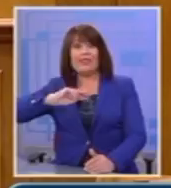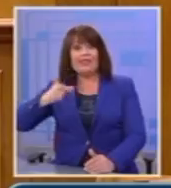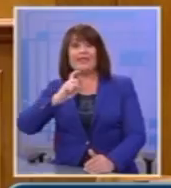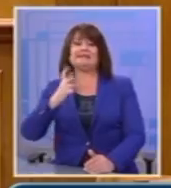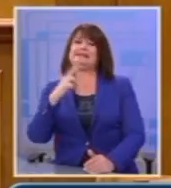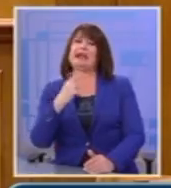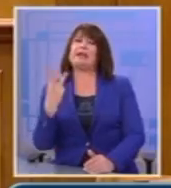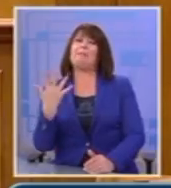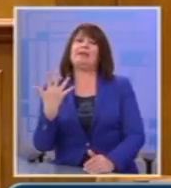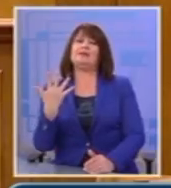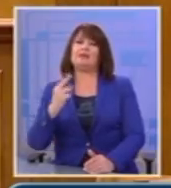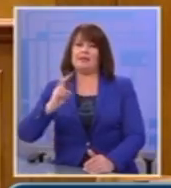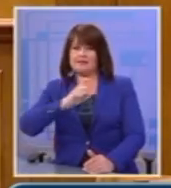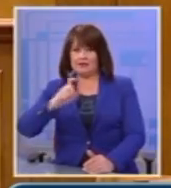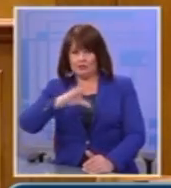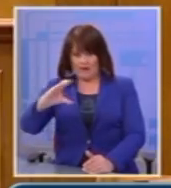35 δις,